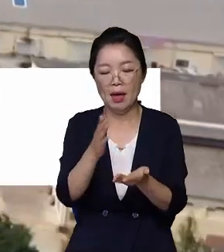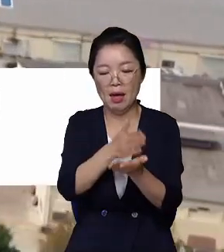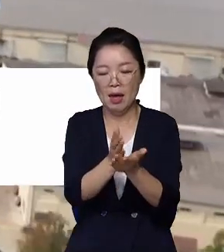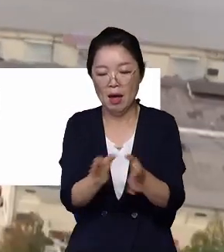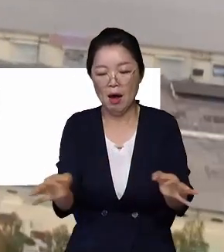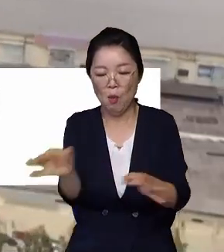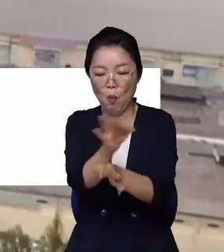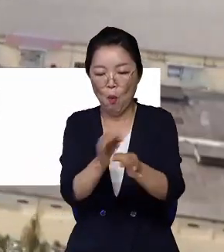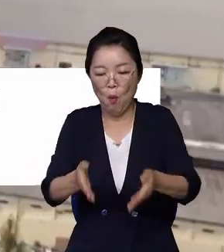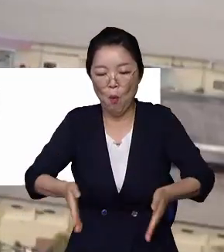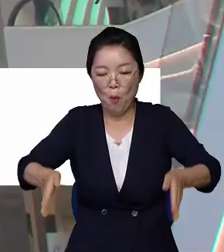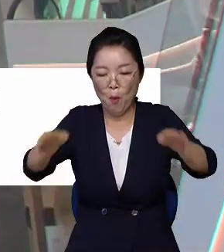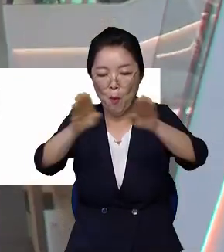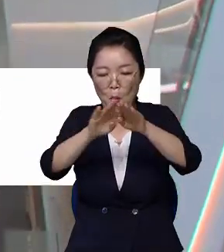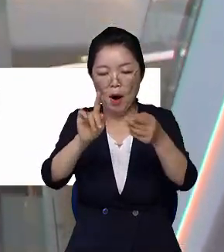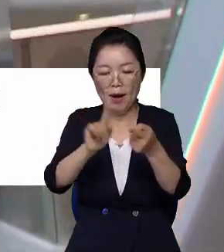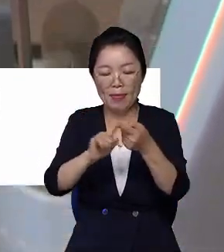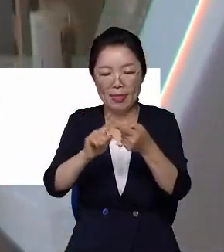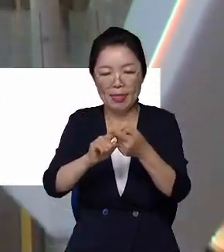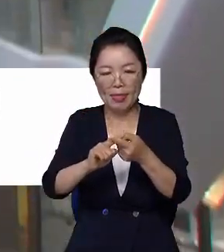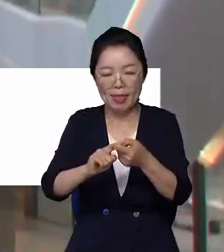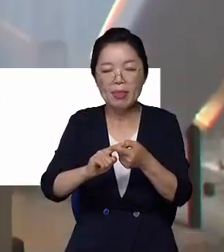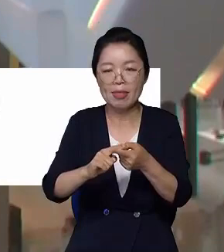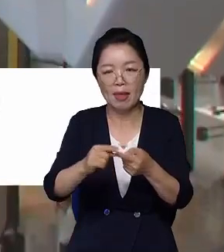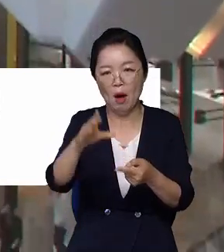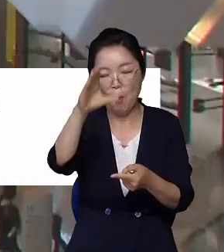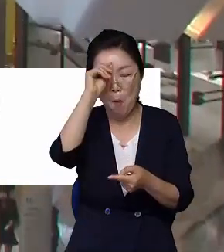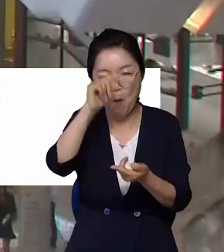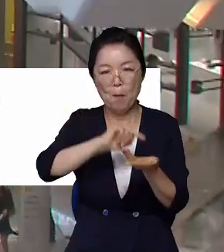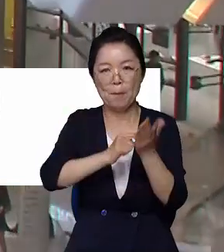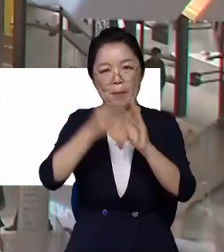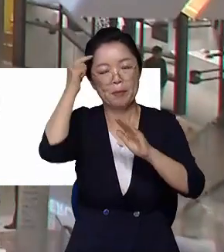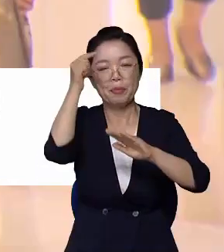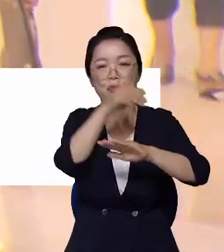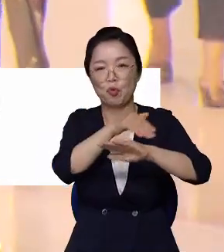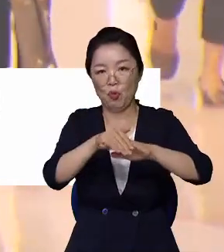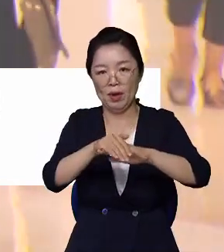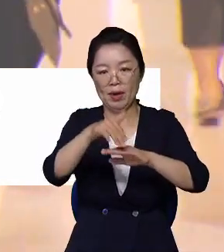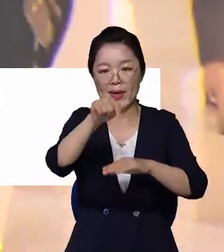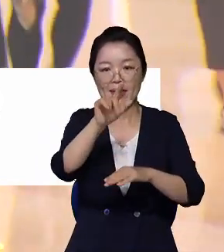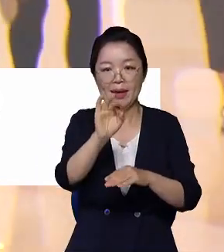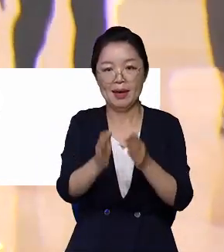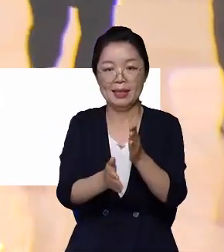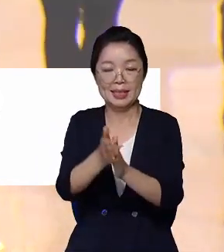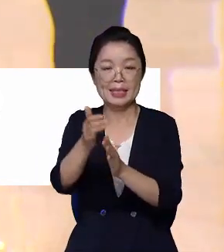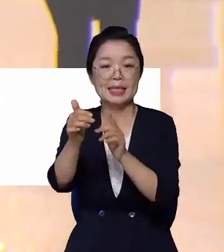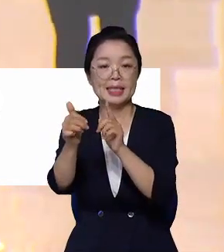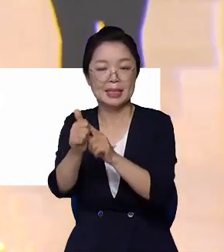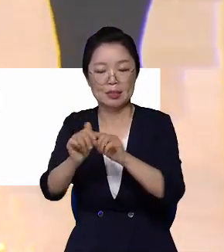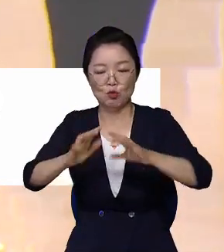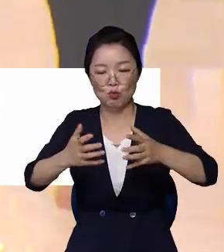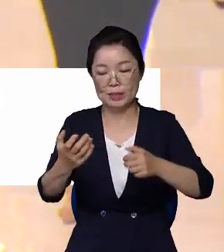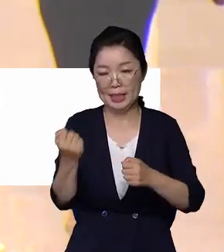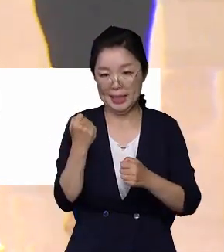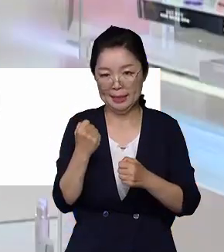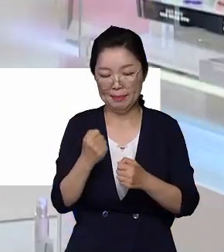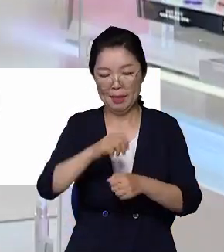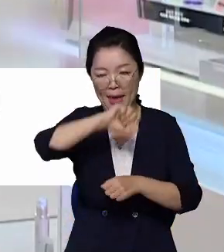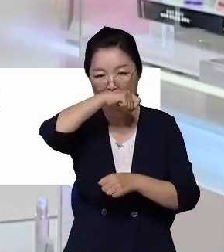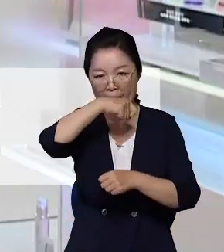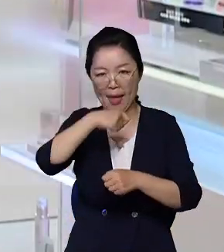쇼핑몰의 모형과 기능을 설정할 계획입니다. 강기정 시장은 오는 18일 국민의힘과의